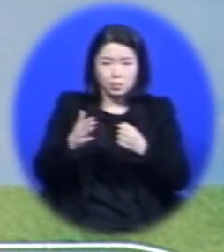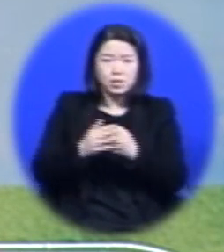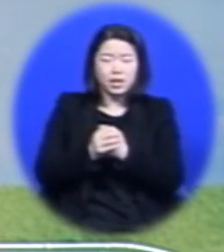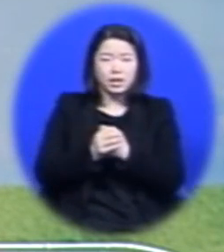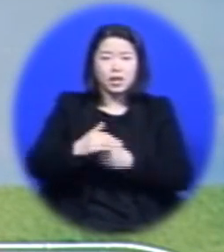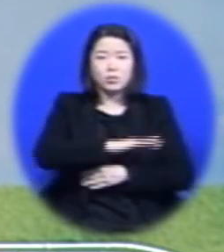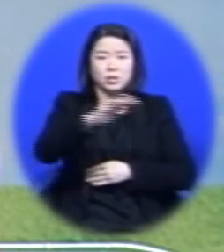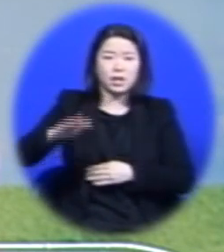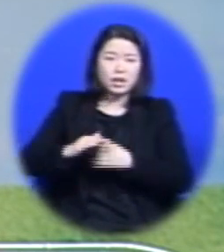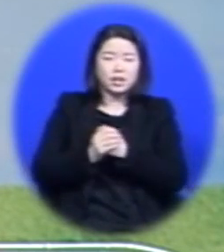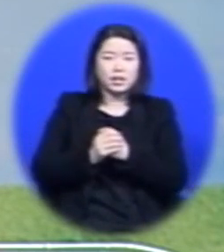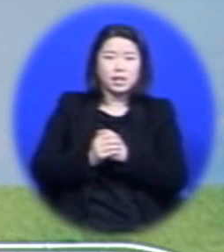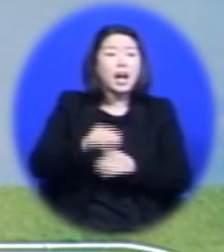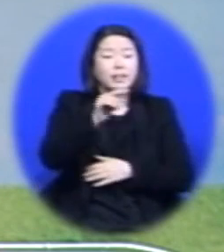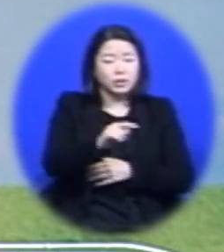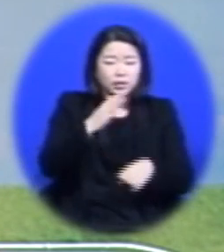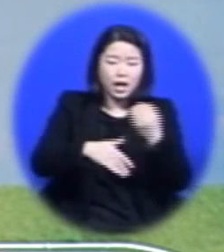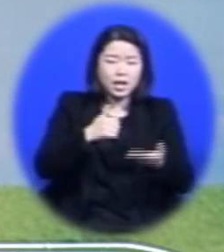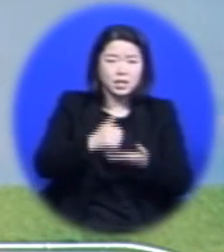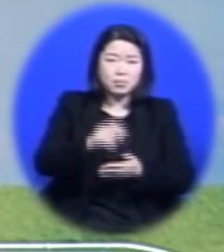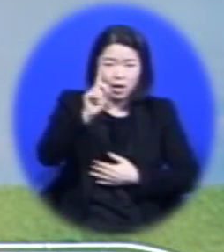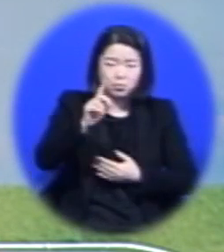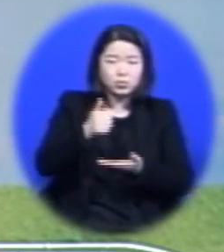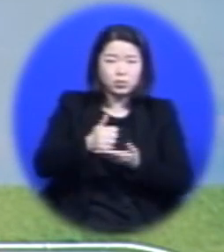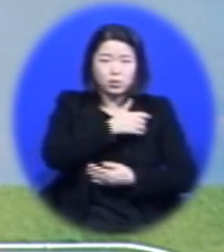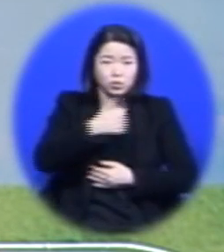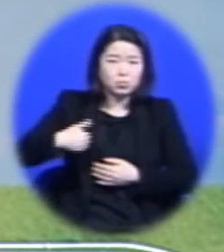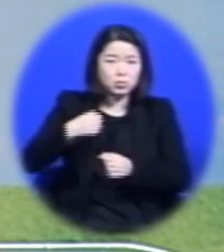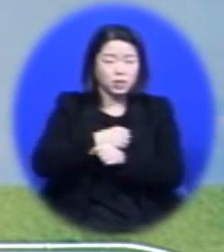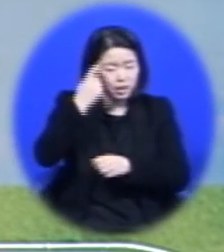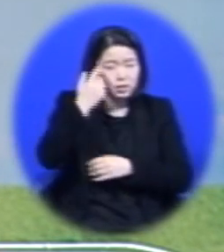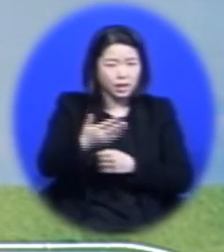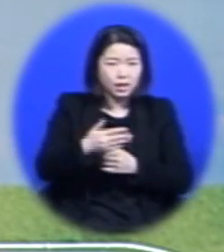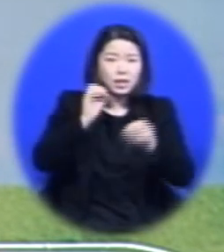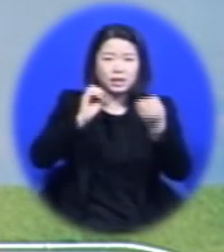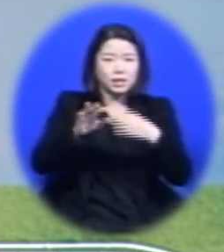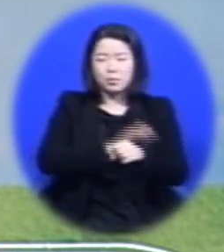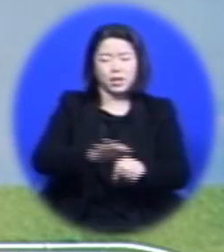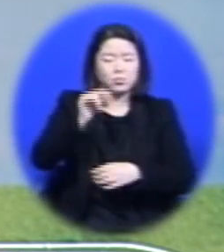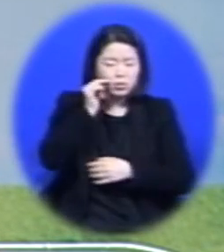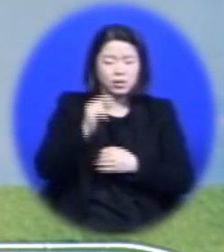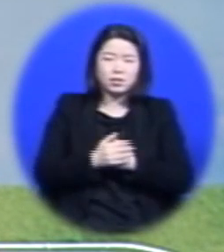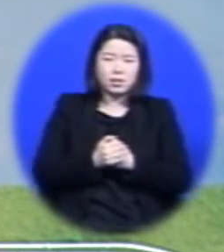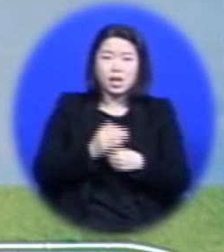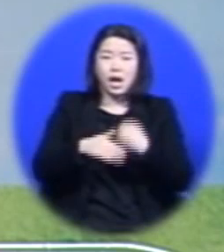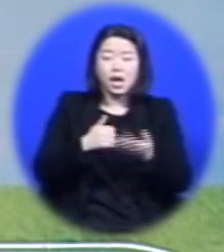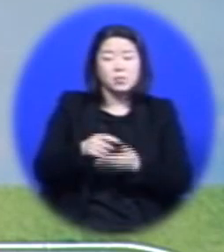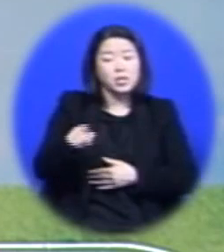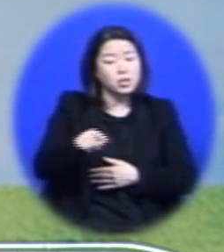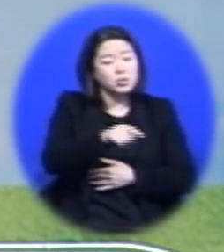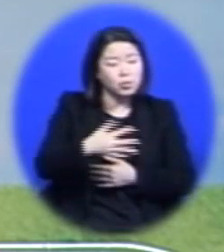우리가 너는 하나님 한 분으로 충분한 야 대답을 잘 못 해요 하나님이 이것저것